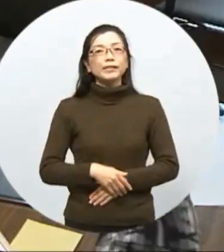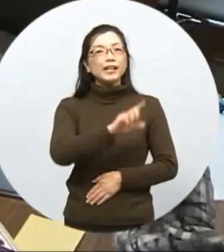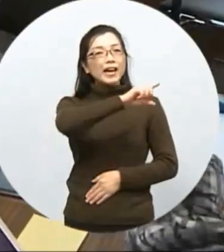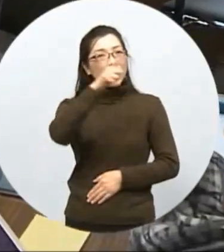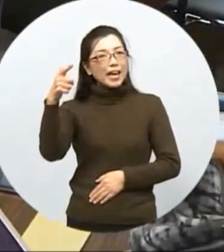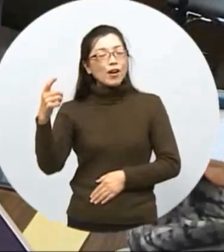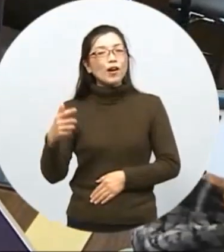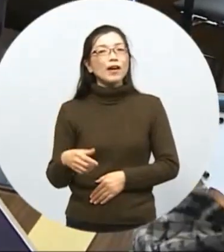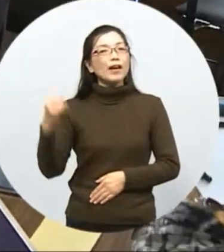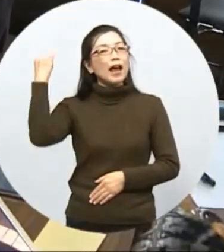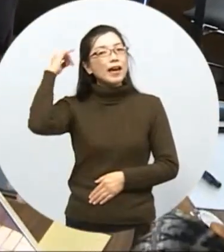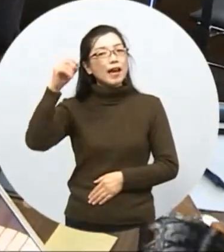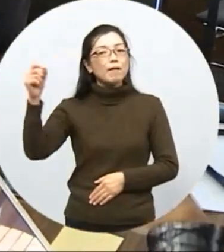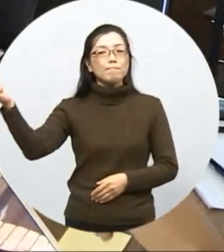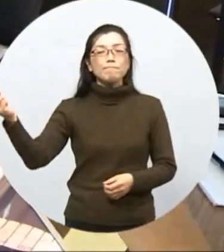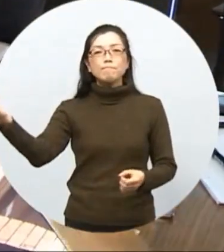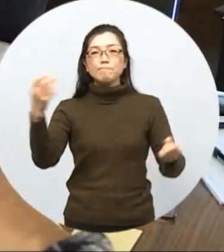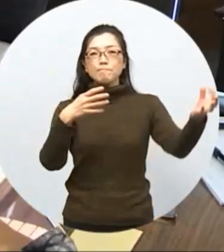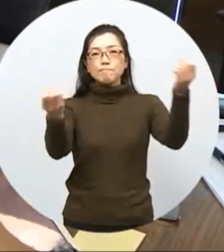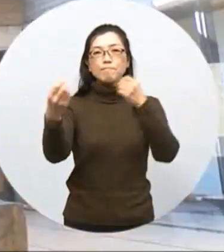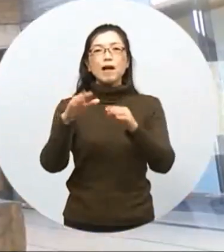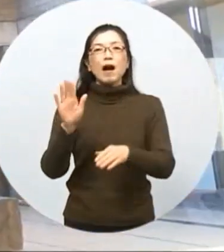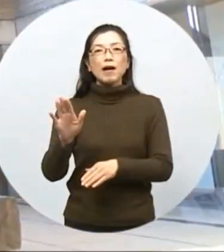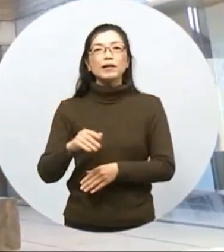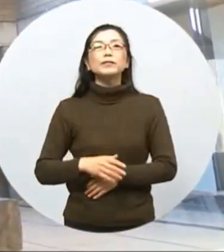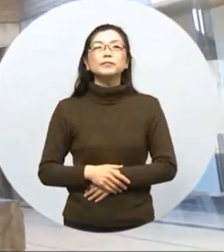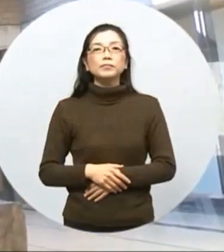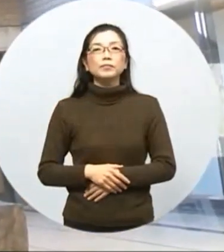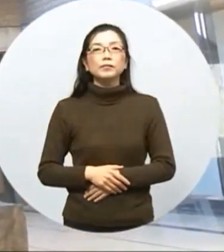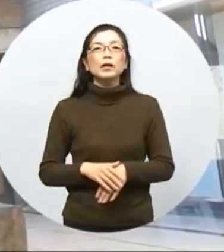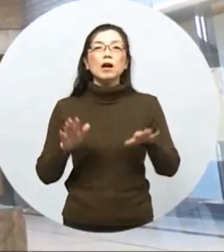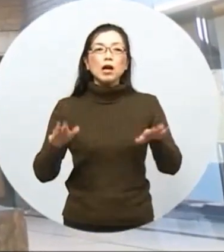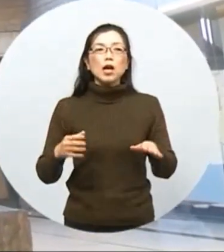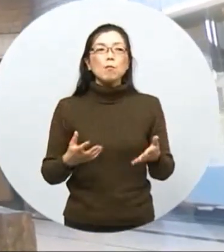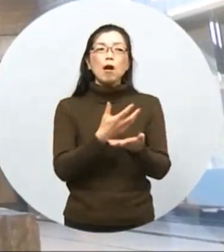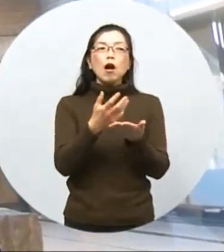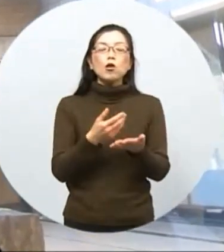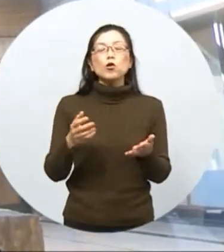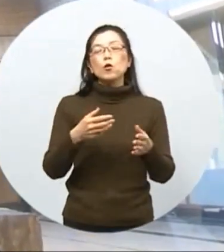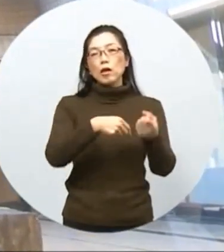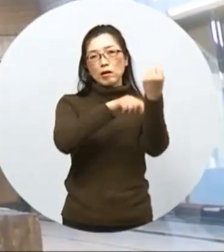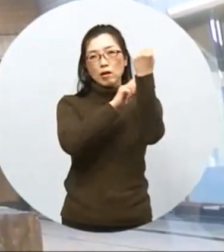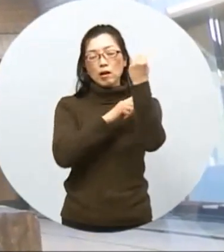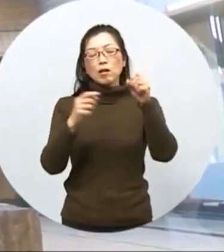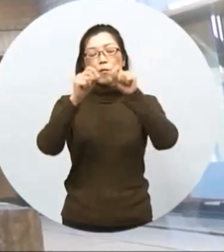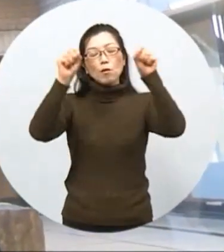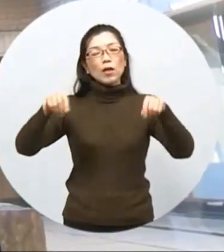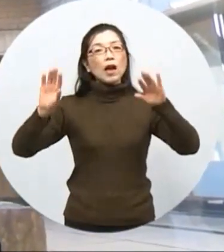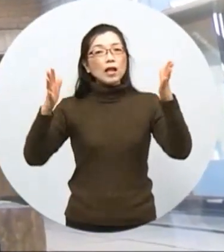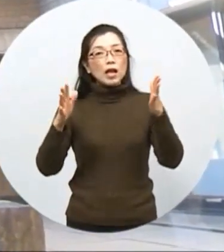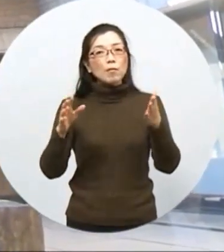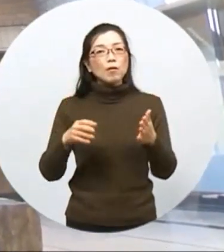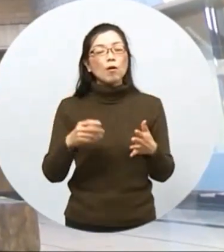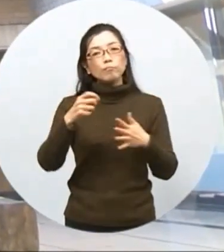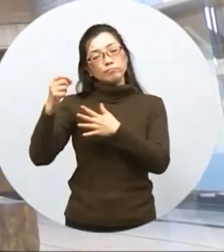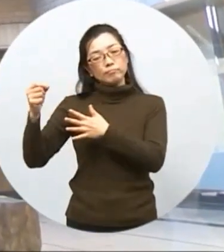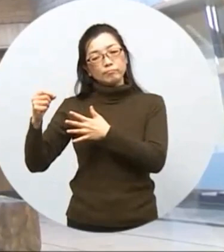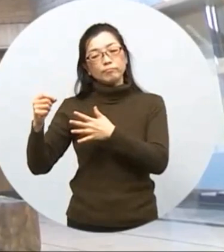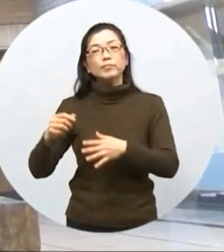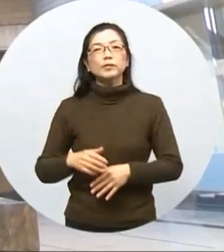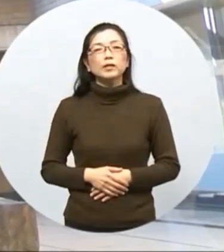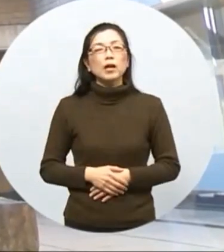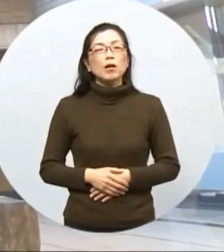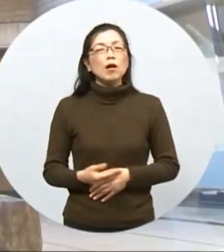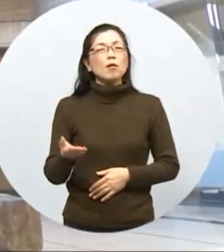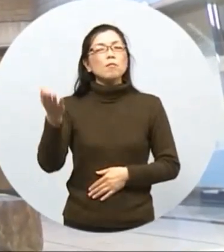様々な意見が出されていたようです。 今著作権の問題がないものにしてますけども、もっとそうす